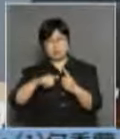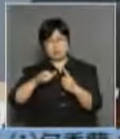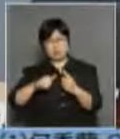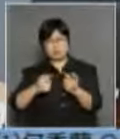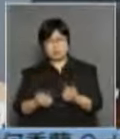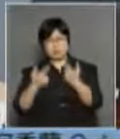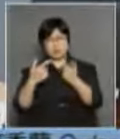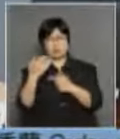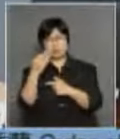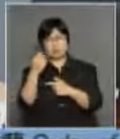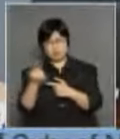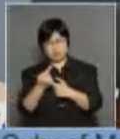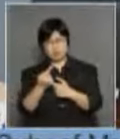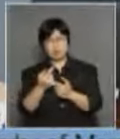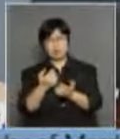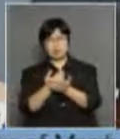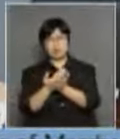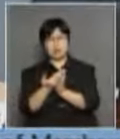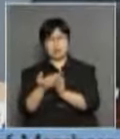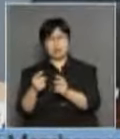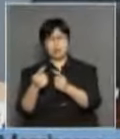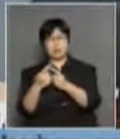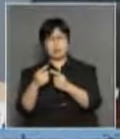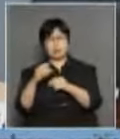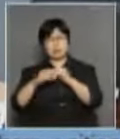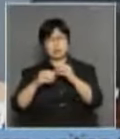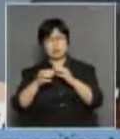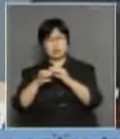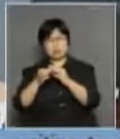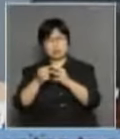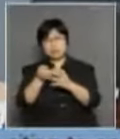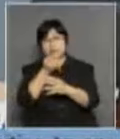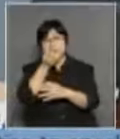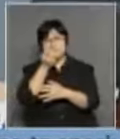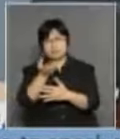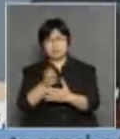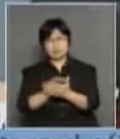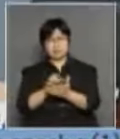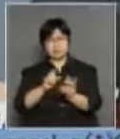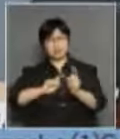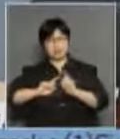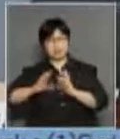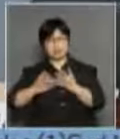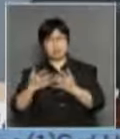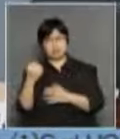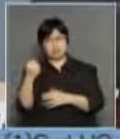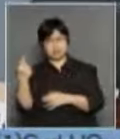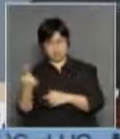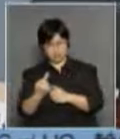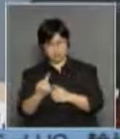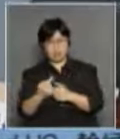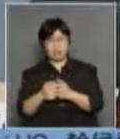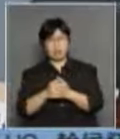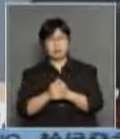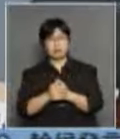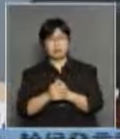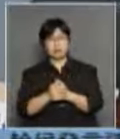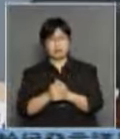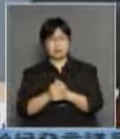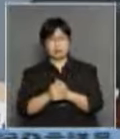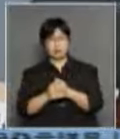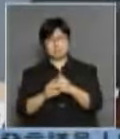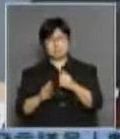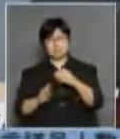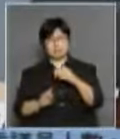去300,000又好，這個就是民建聯的建議，是不是啊？自由黨就500,000那個長薪